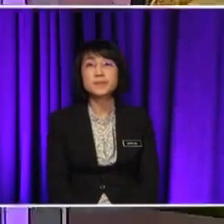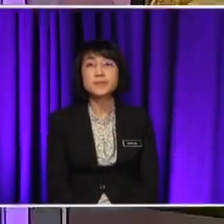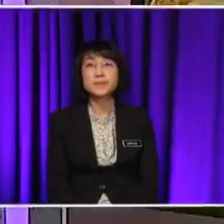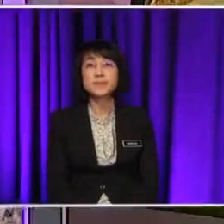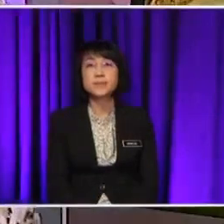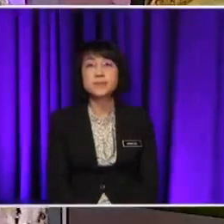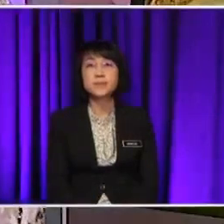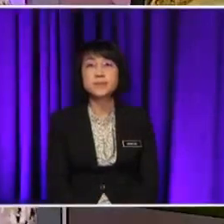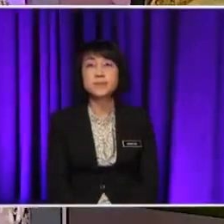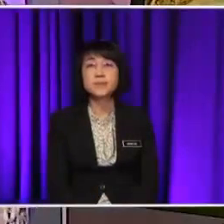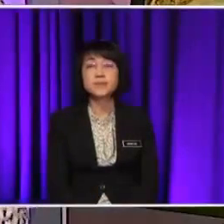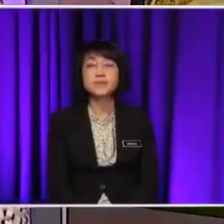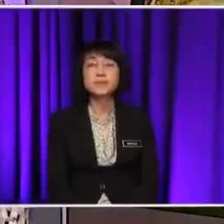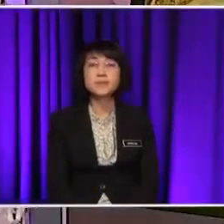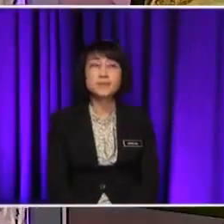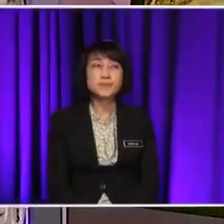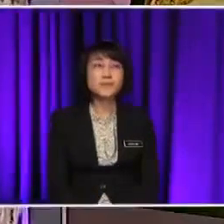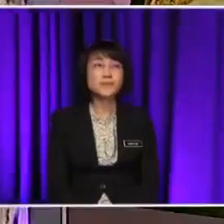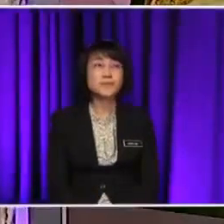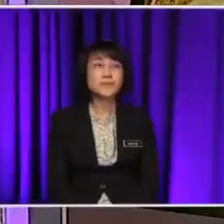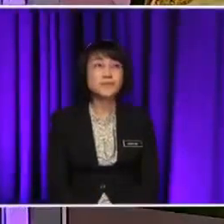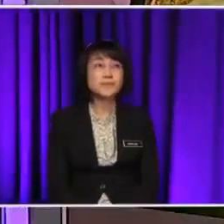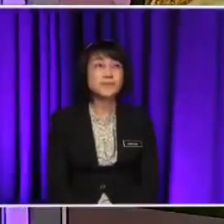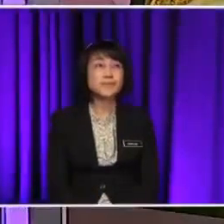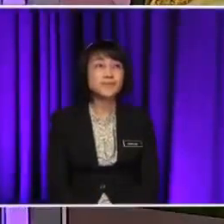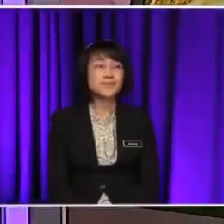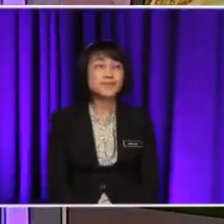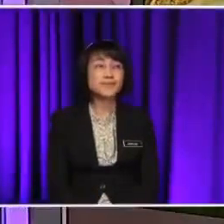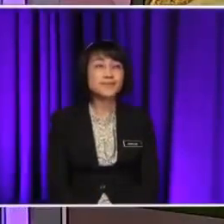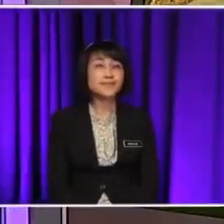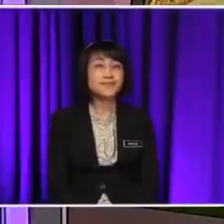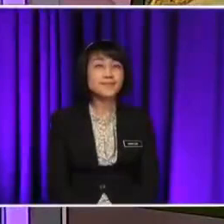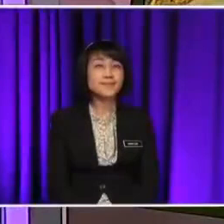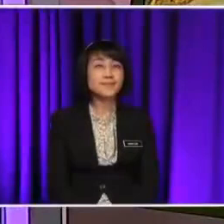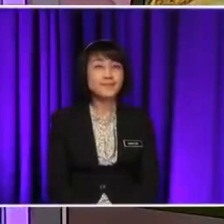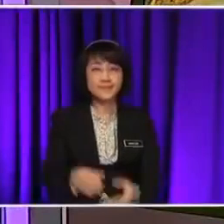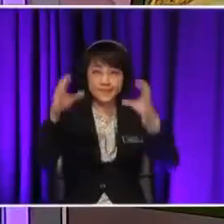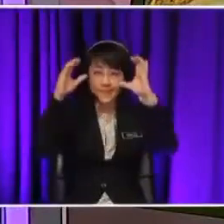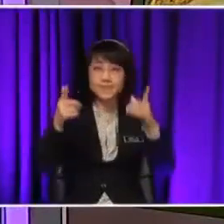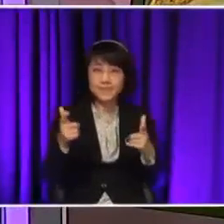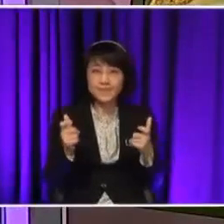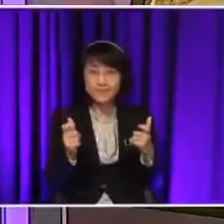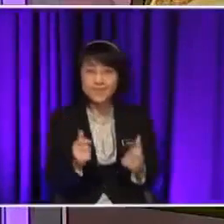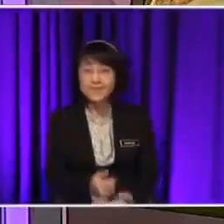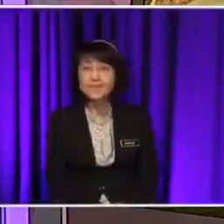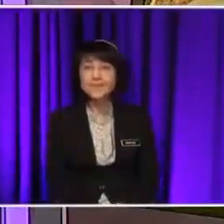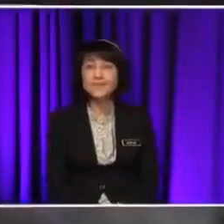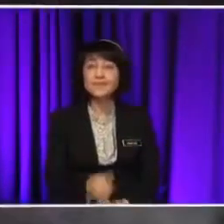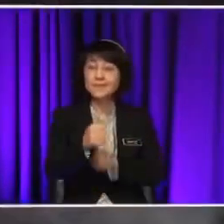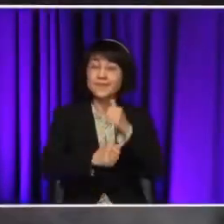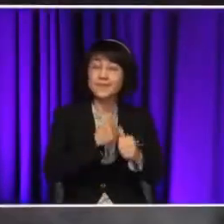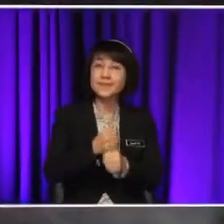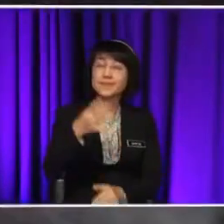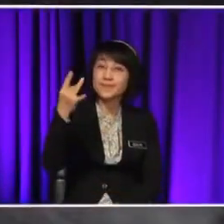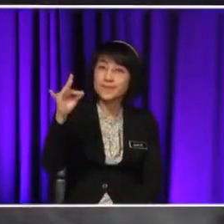Okey. Faham cikgu? Okey, faham eh Fizi eh? Okey, sorry eh cikgu laju sikit. Okey, abad ke-18 dan